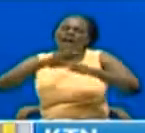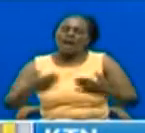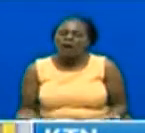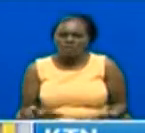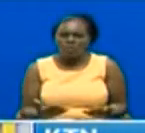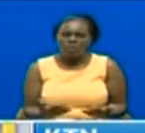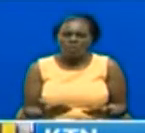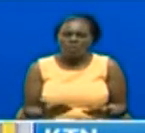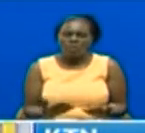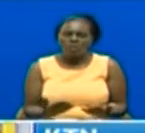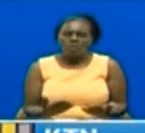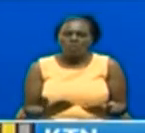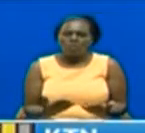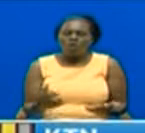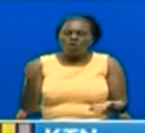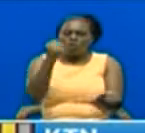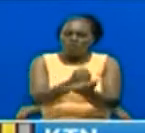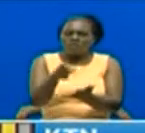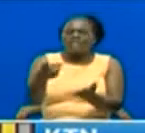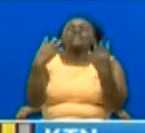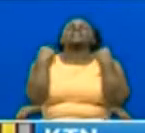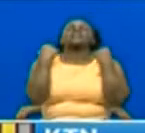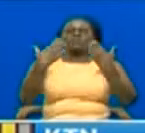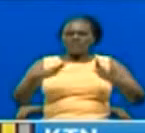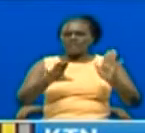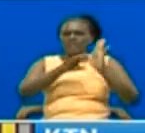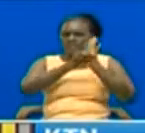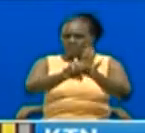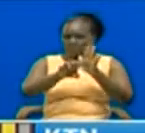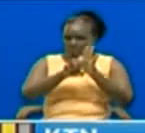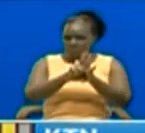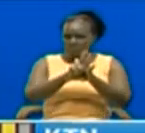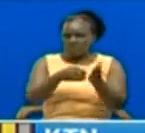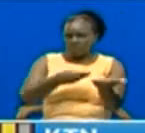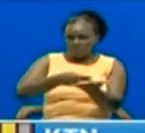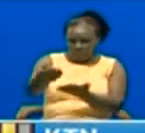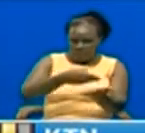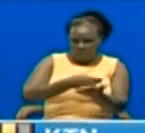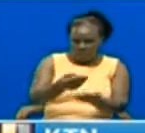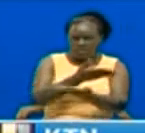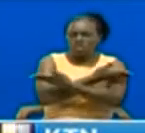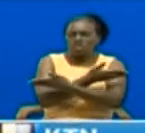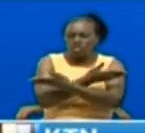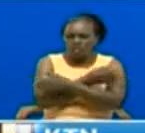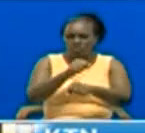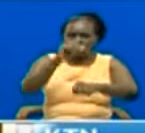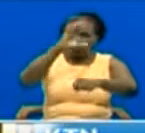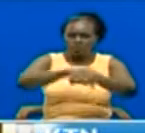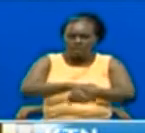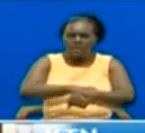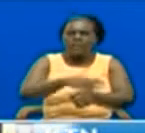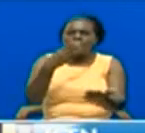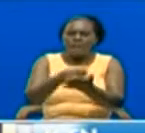Vitengo vya kupata pesa kwa hiyo ofisi ambayo imelala. Kwa mfano kuna merchandise selling ambayo inafaa ikuwe ina raise pesa za kusaidia